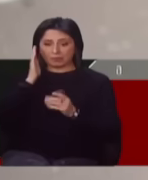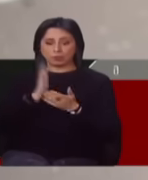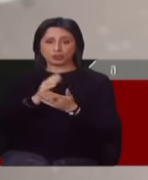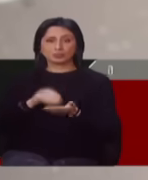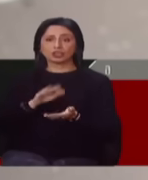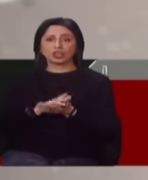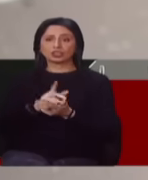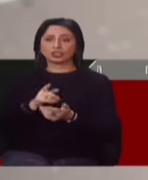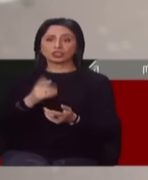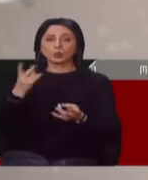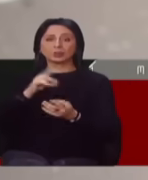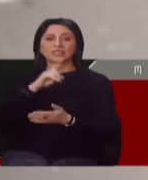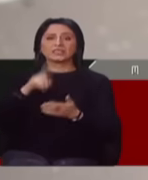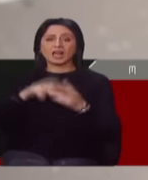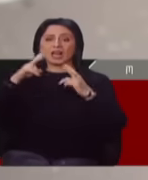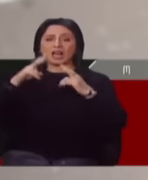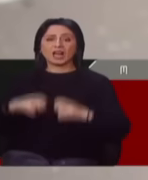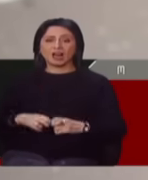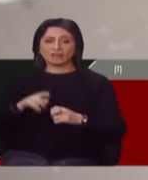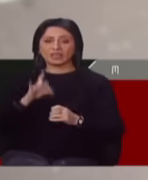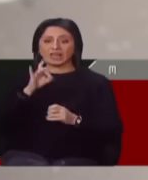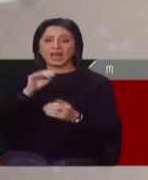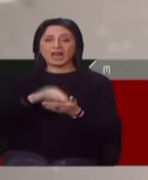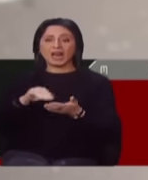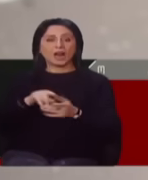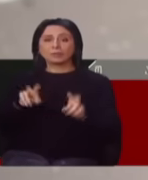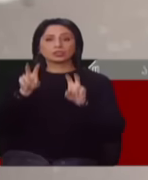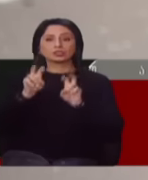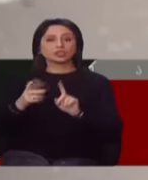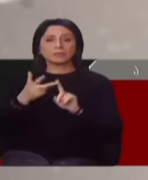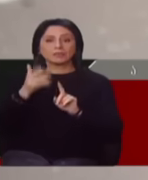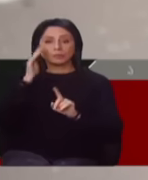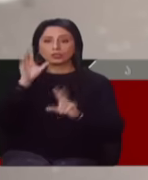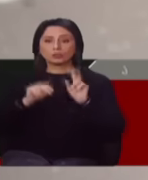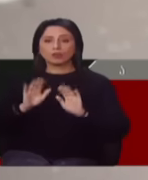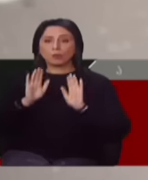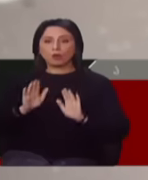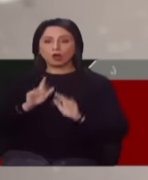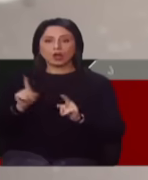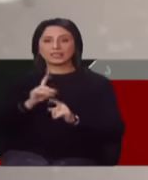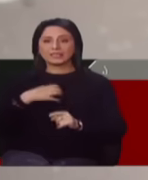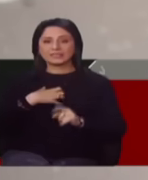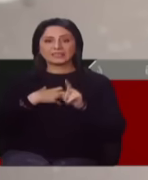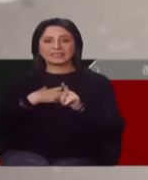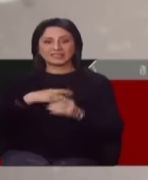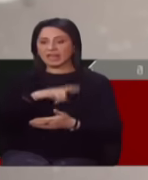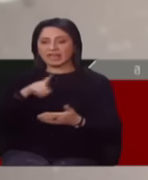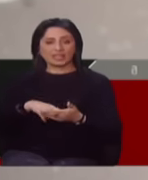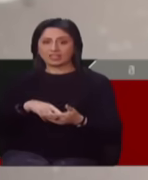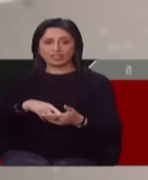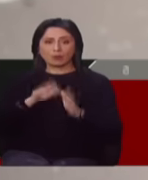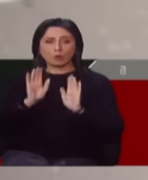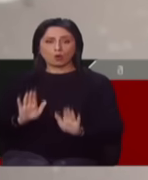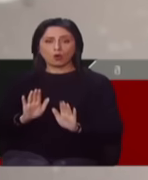არის ჩანიშნული, უნდა მოხდეს საკითხის განხილვა და რეგლამენტი ამ პროცედურას ითვალისწინებს ისე, რომ ძირითადად კითხვების დასმა